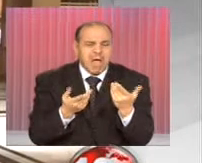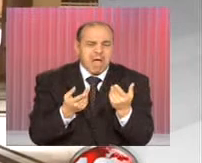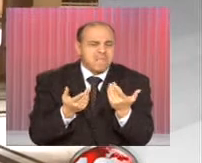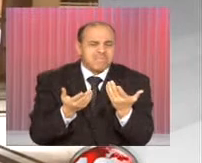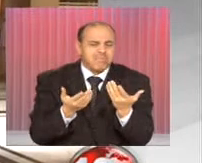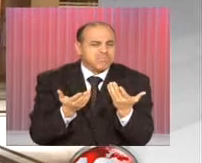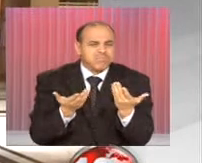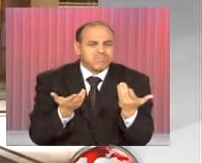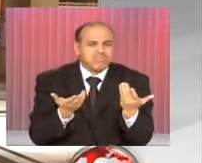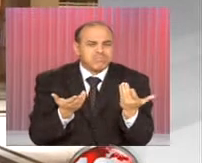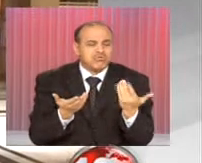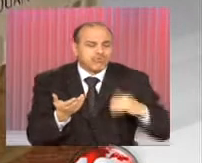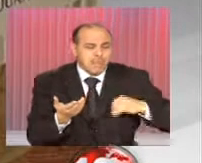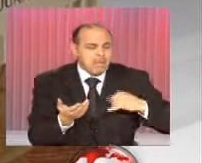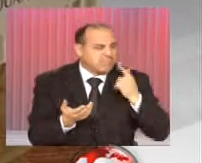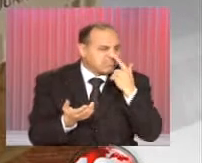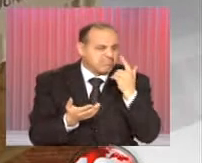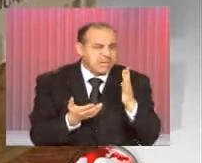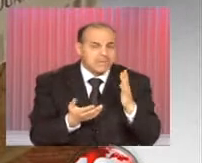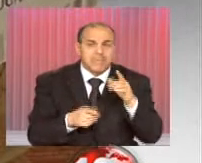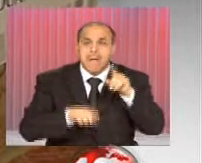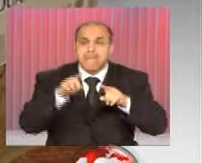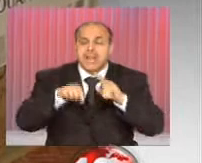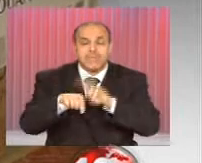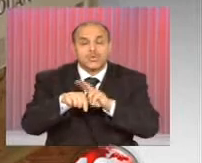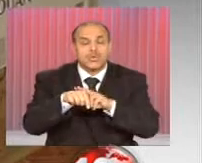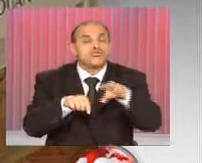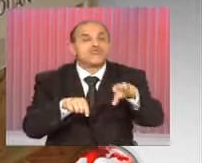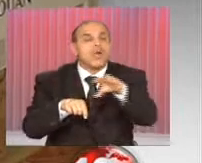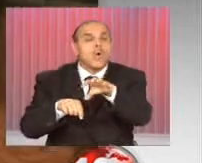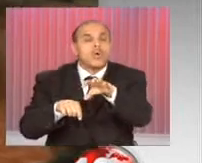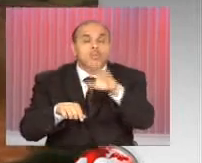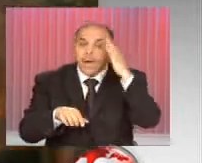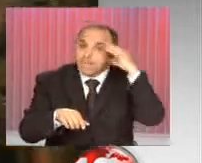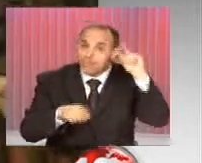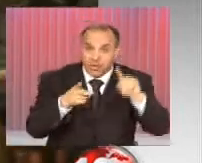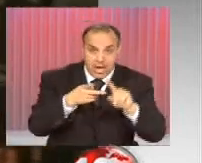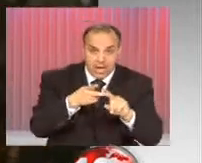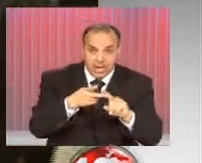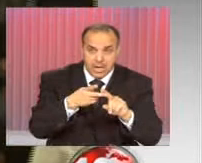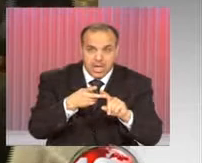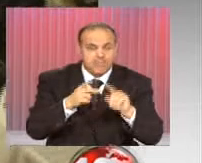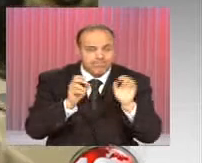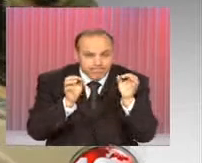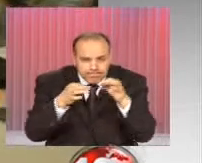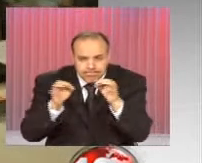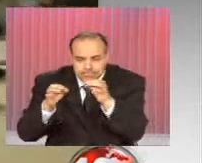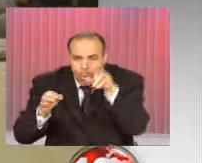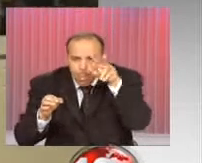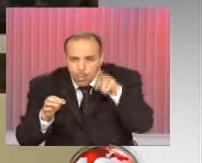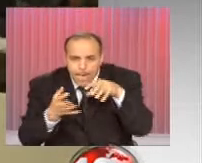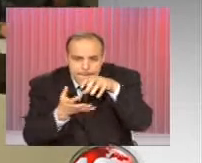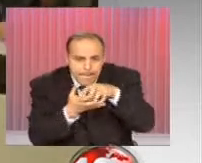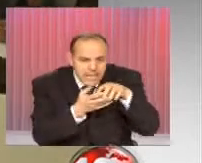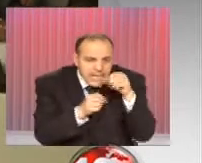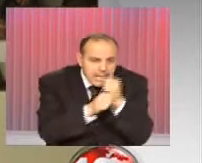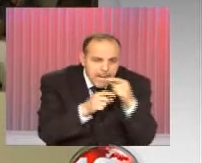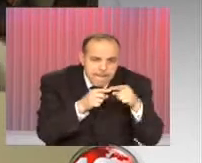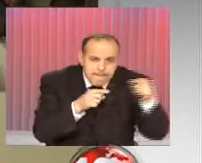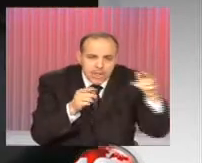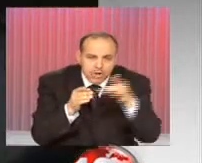معناها الشباب. بعض المسؤولين الجهويين والمختصين قاموا بتشخيص واقع مراكز العمل عن